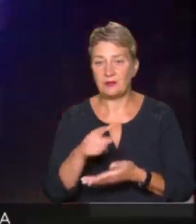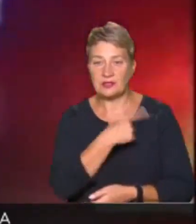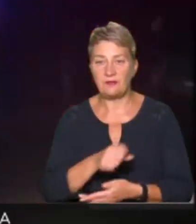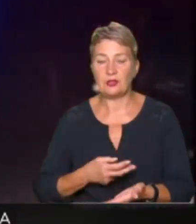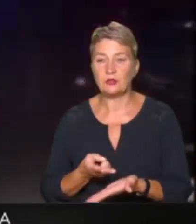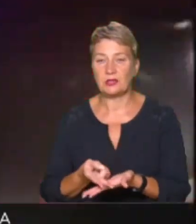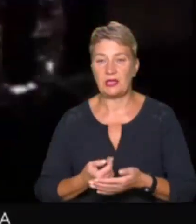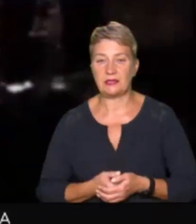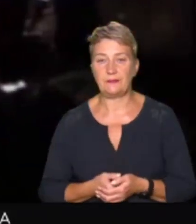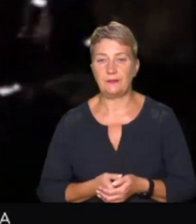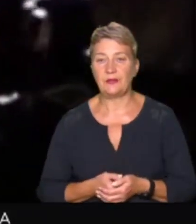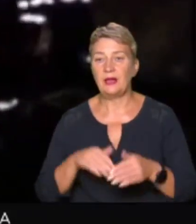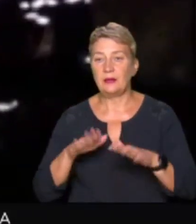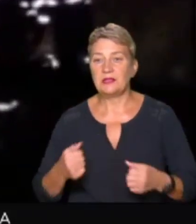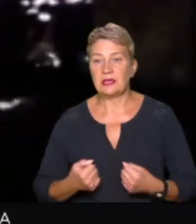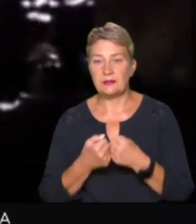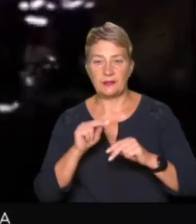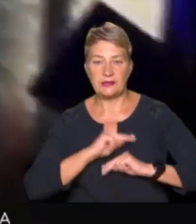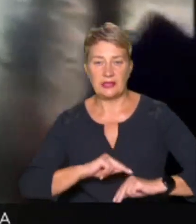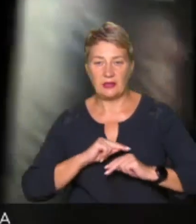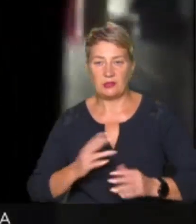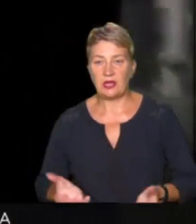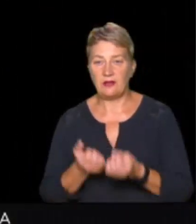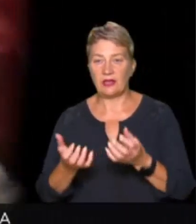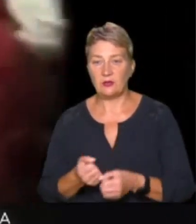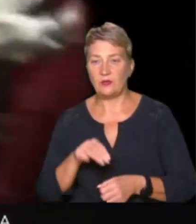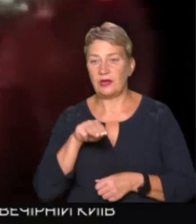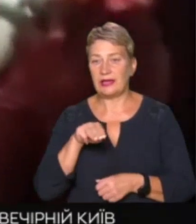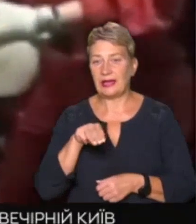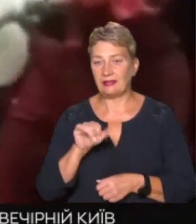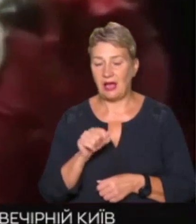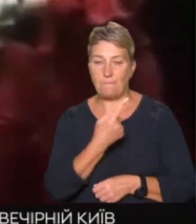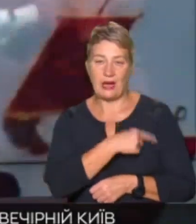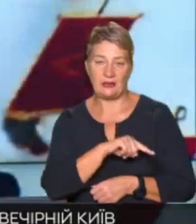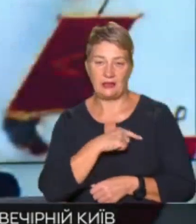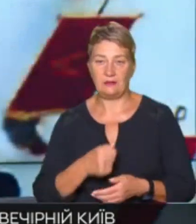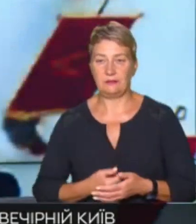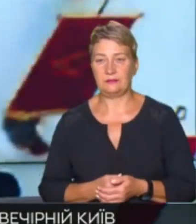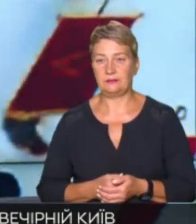госпіталізації. На місці ДТП працюють рятувальники та медики.